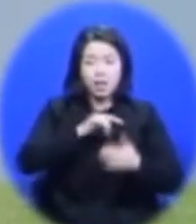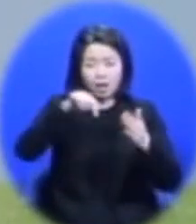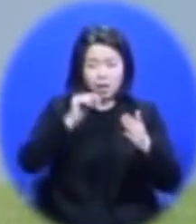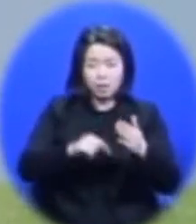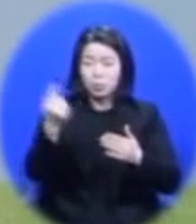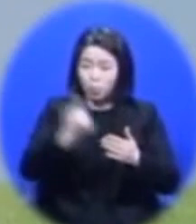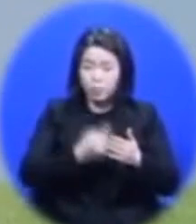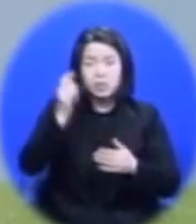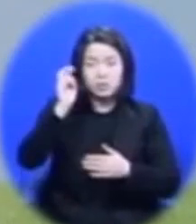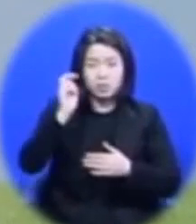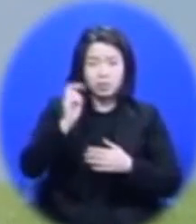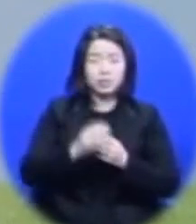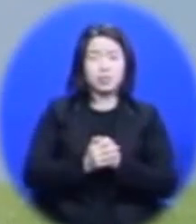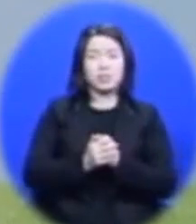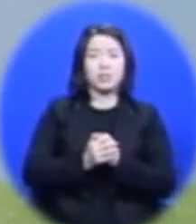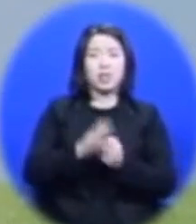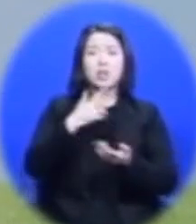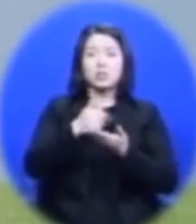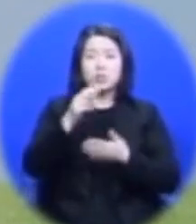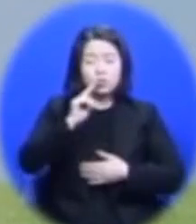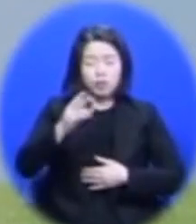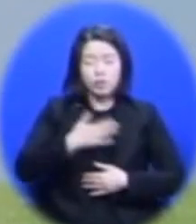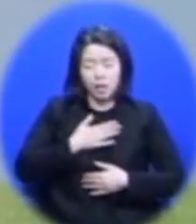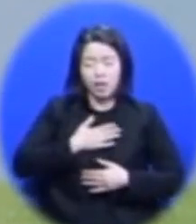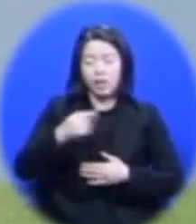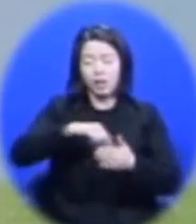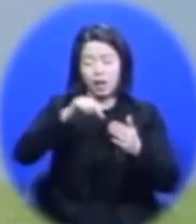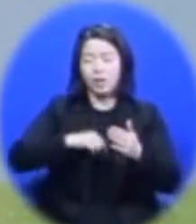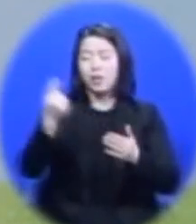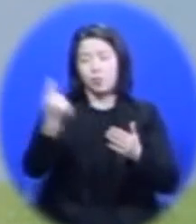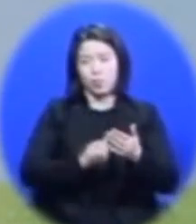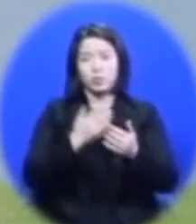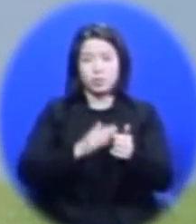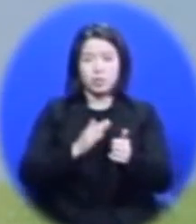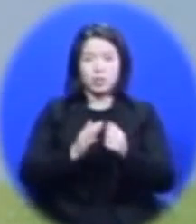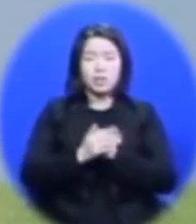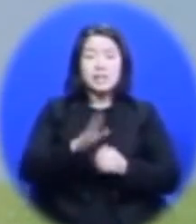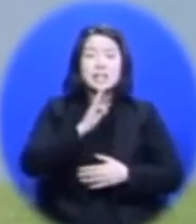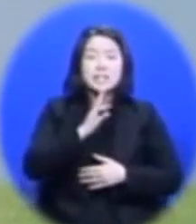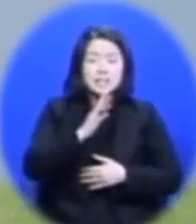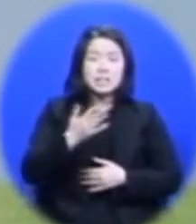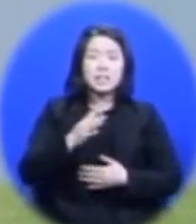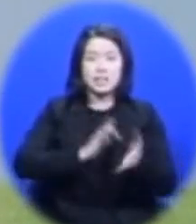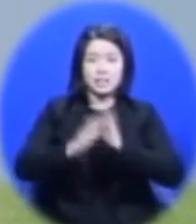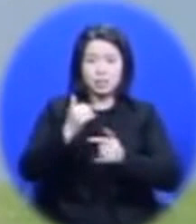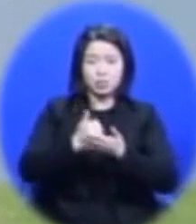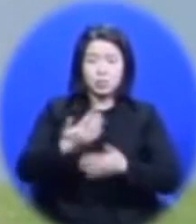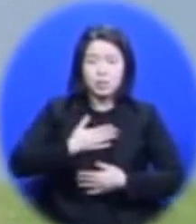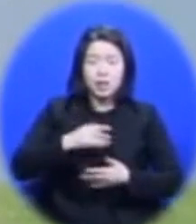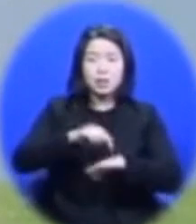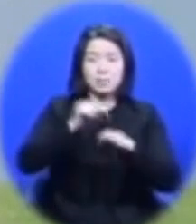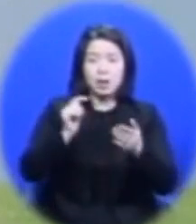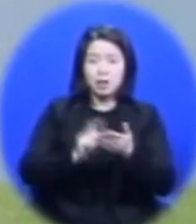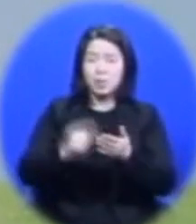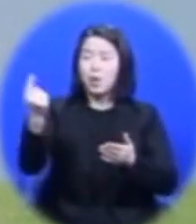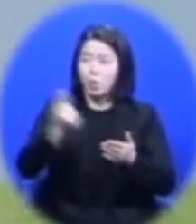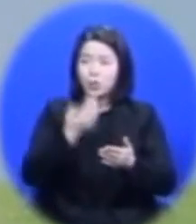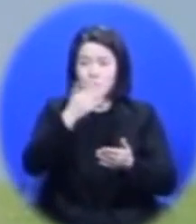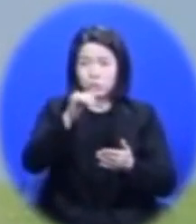오시겠잖아. 주여 제 안에 오세요. 진짜 예수님이 내 마음에 오실 수